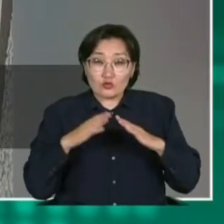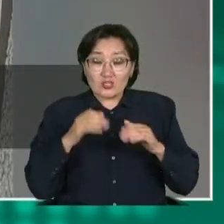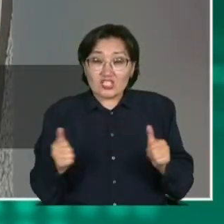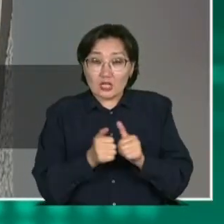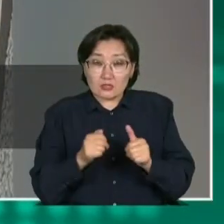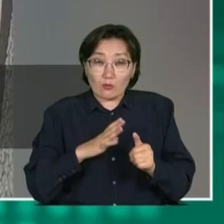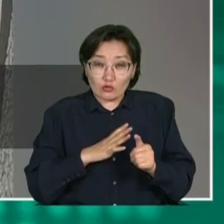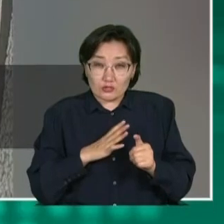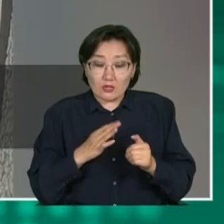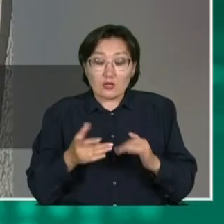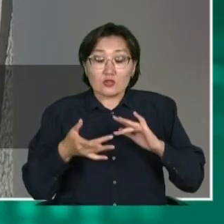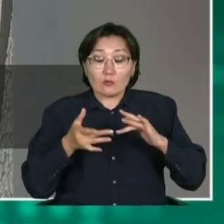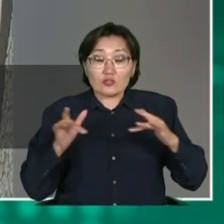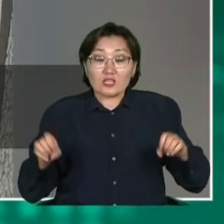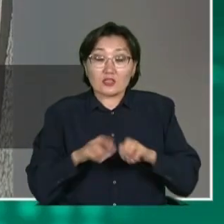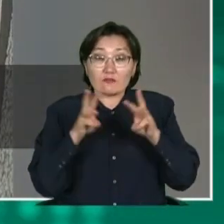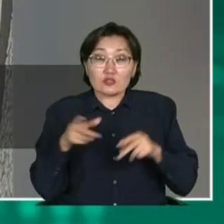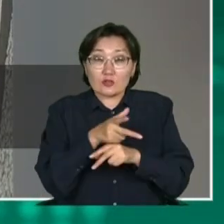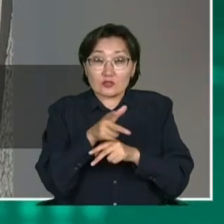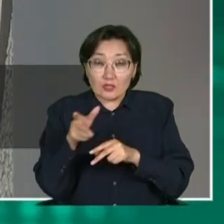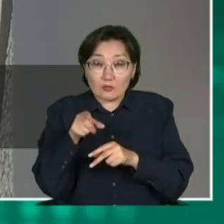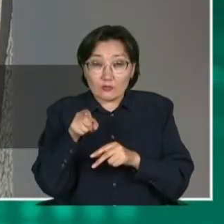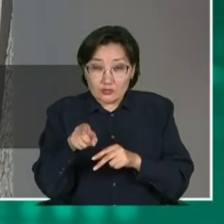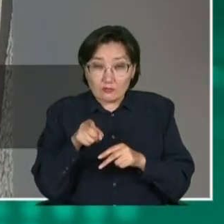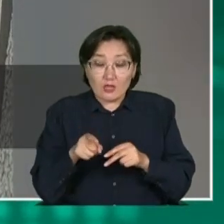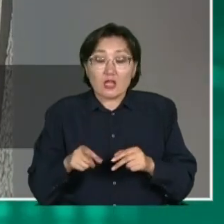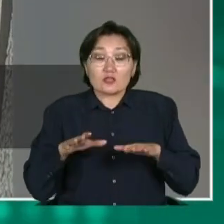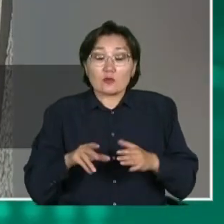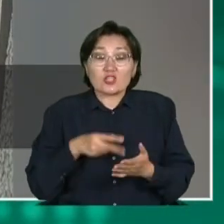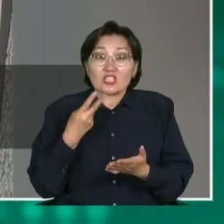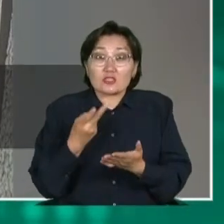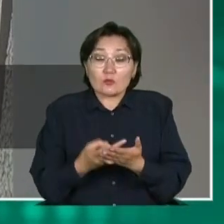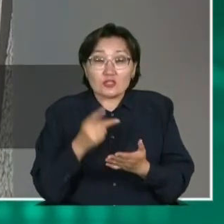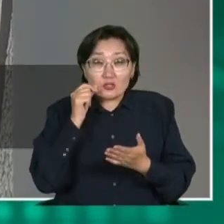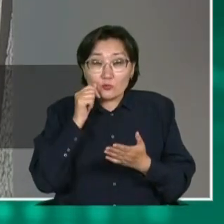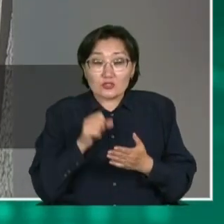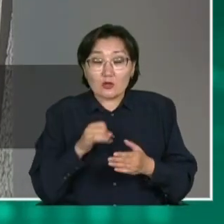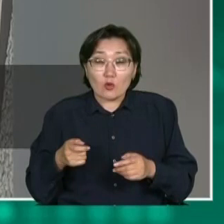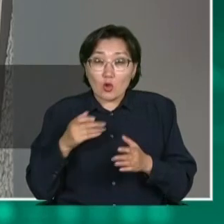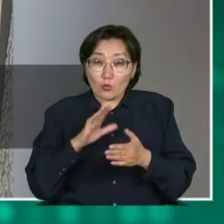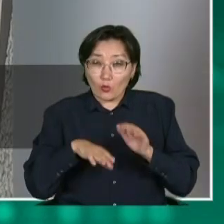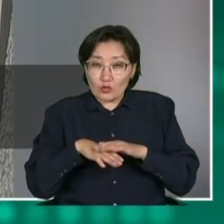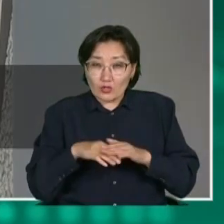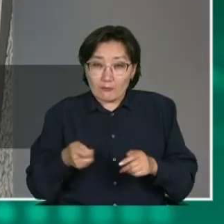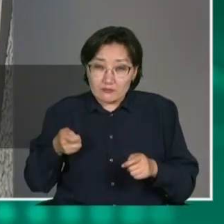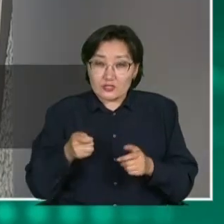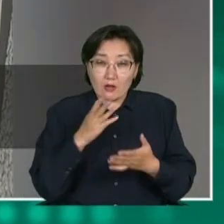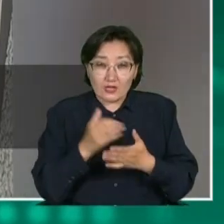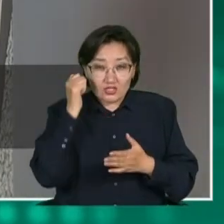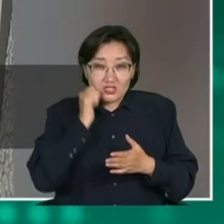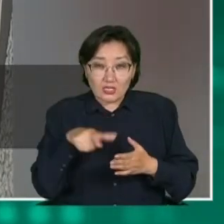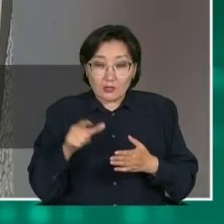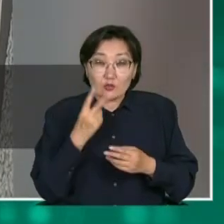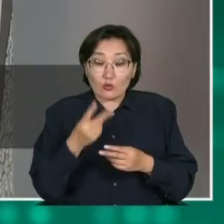ауласында болған. Әлеуметтік желіге тарап кеткен бейне жазбадан жерде қансырап жатқан адам мен қолында пышағы бар егде кісіні аңғаруға